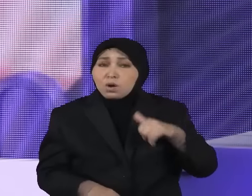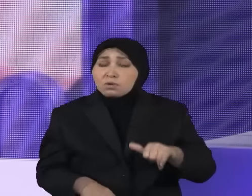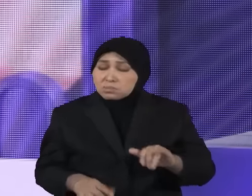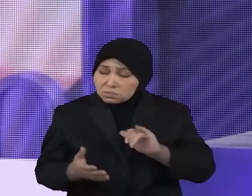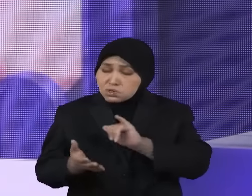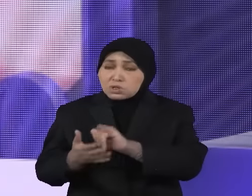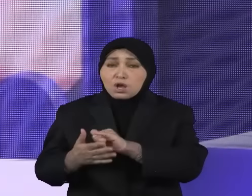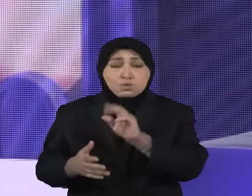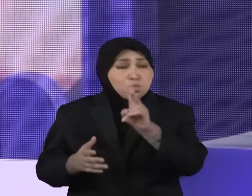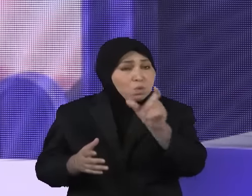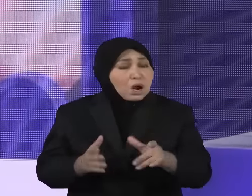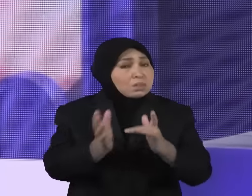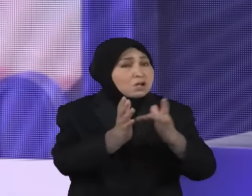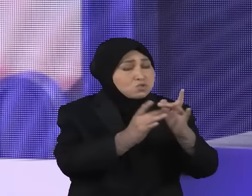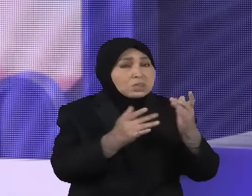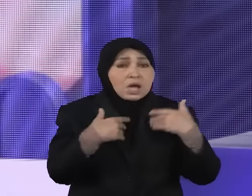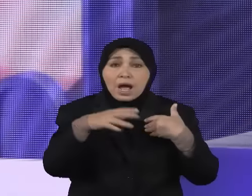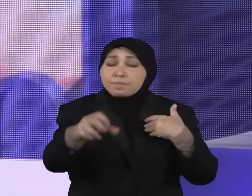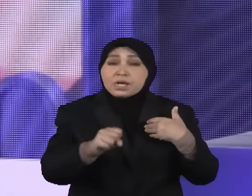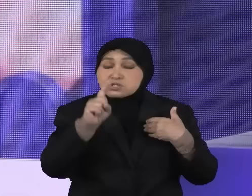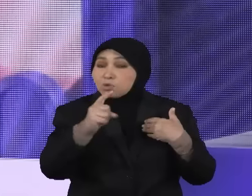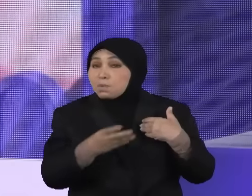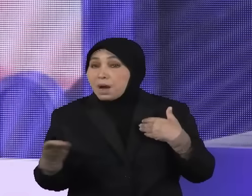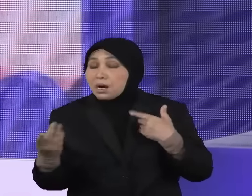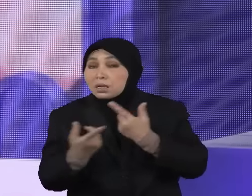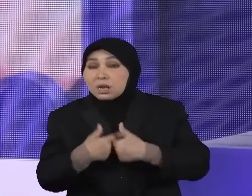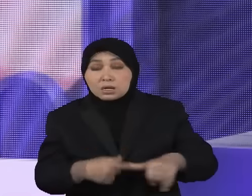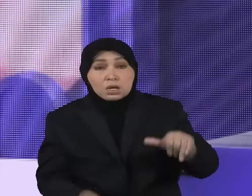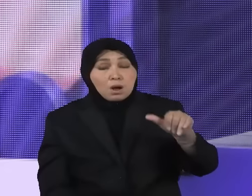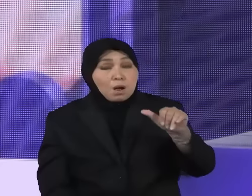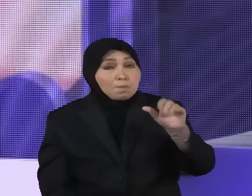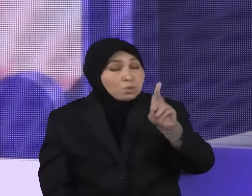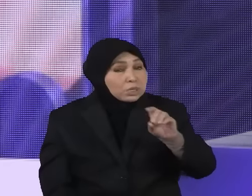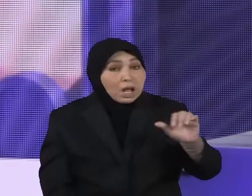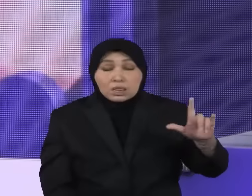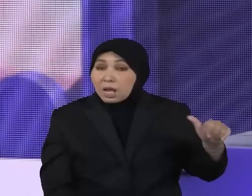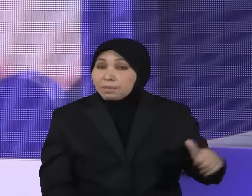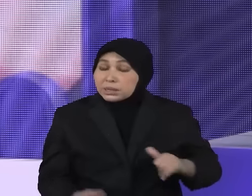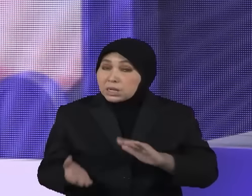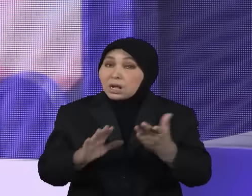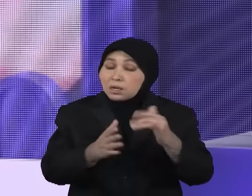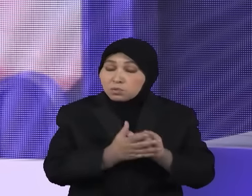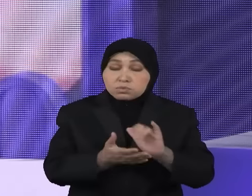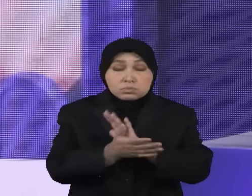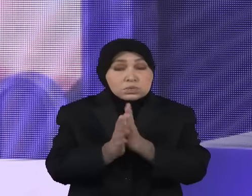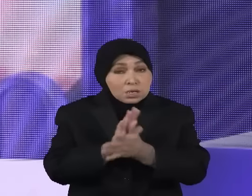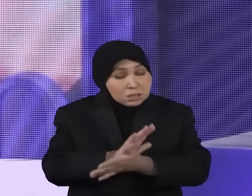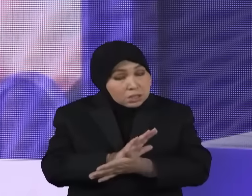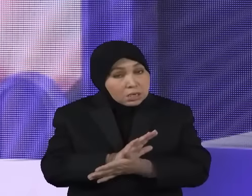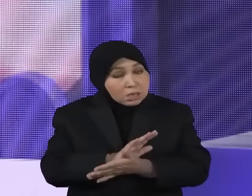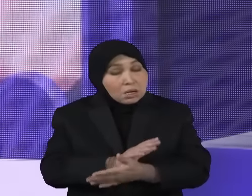bahawa dua orang Nasrani itu ada ambil satu barang daripada Budail yang meninggal tadi. Maka